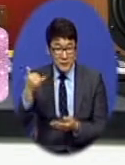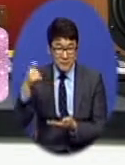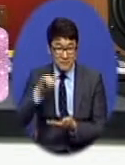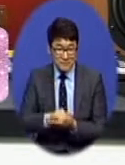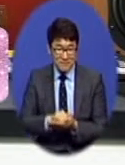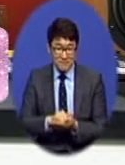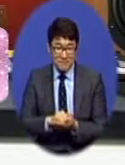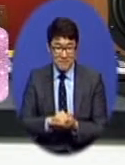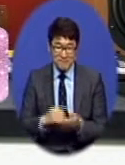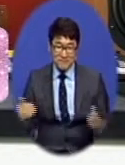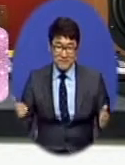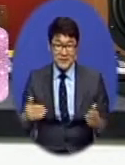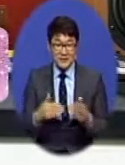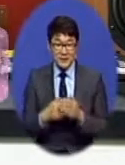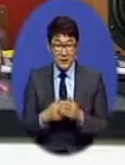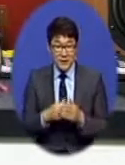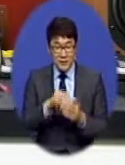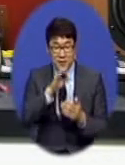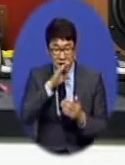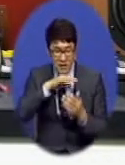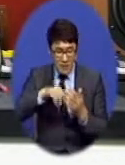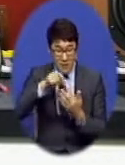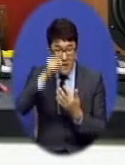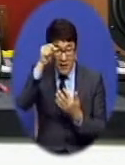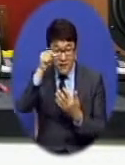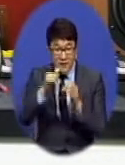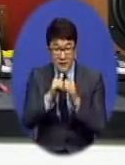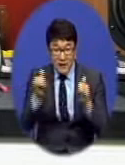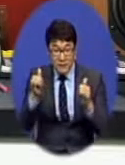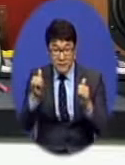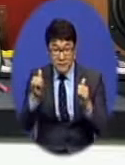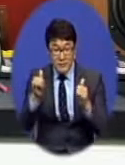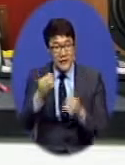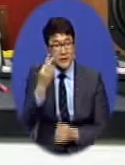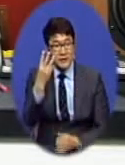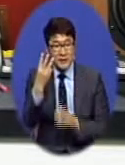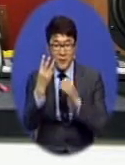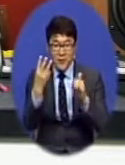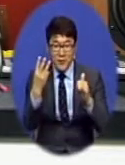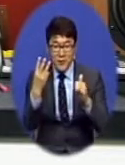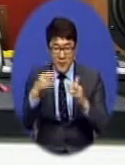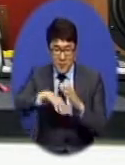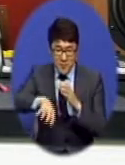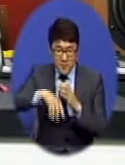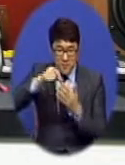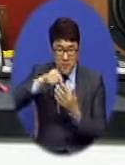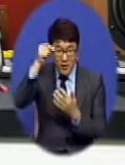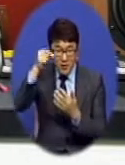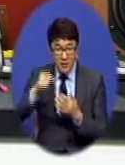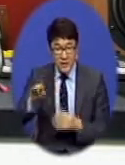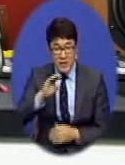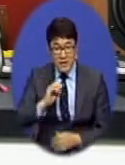수화기를 내놓으시면 끝나겠습니다. 예, 정답자 네. 좀 추첨을 통해서 자, 뭘 정답자 드리나요? 중에 3분을 네. 추첨을 해 가지고